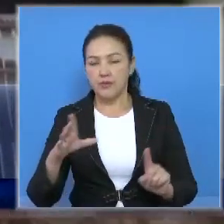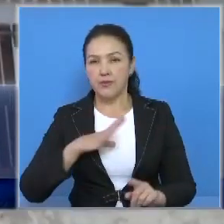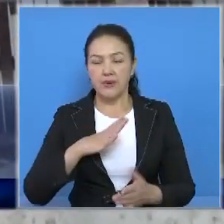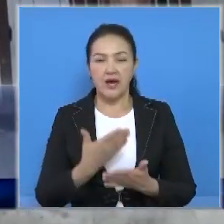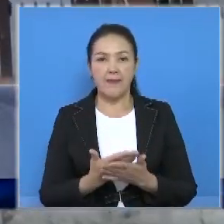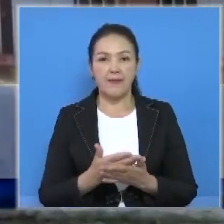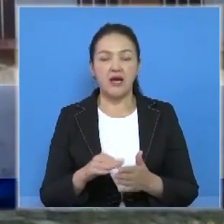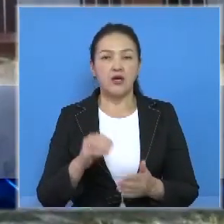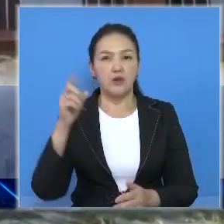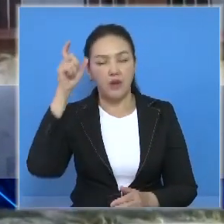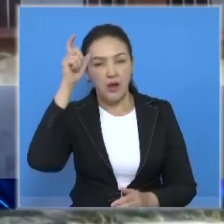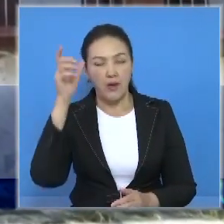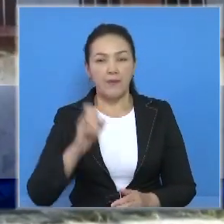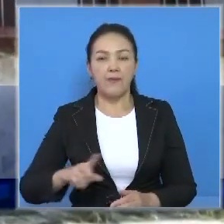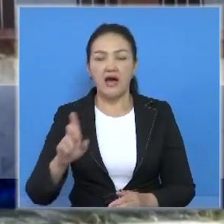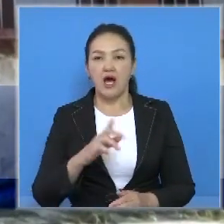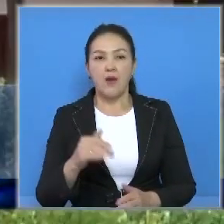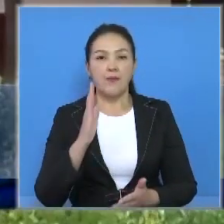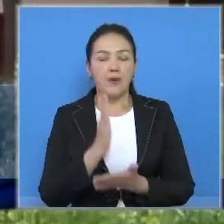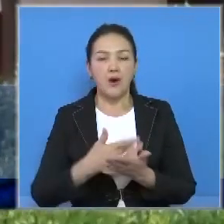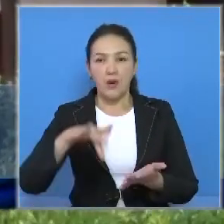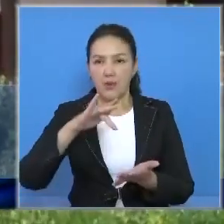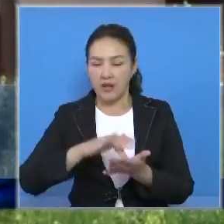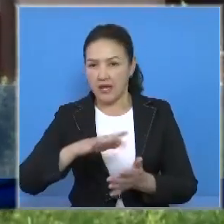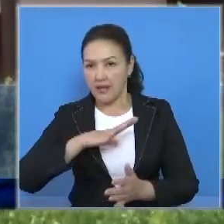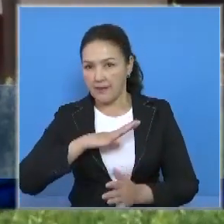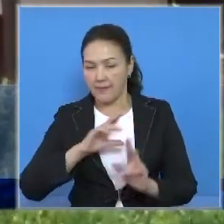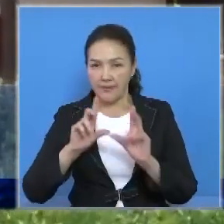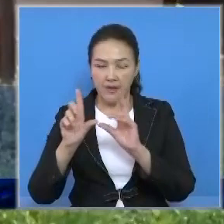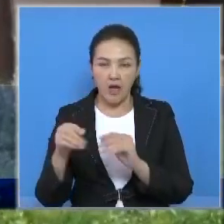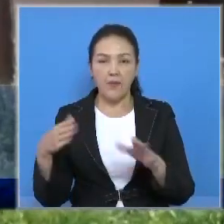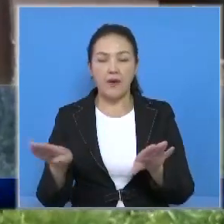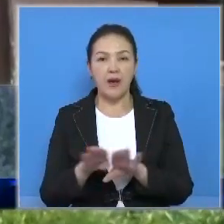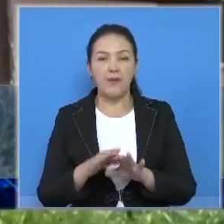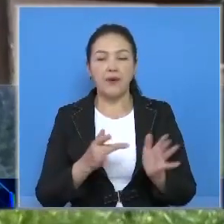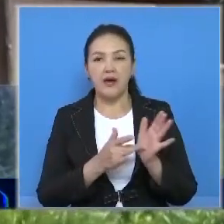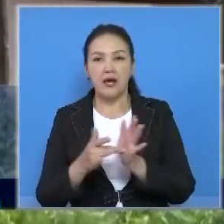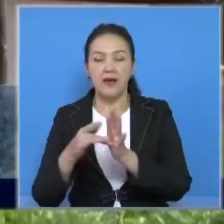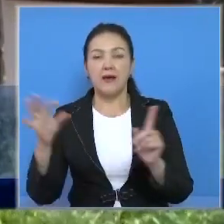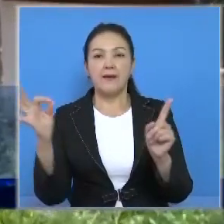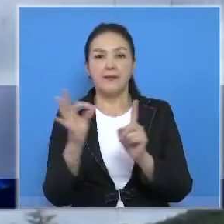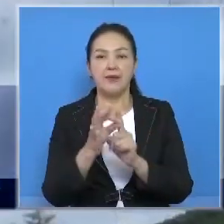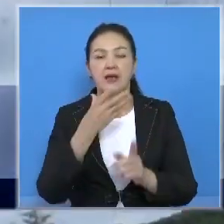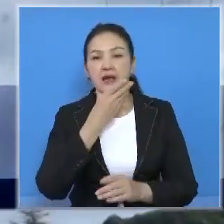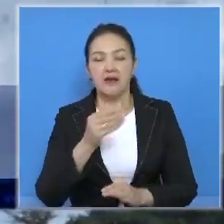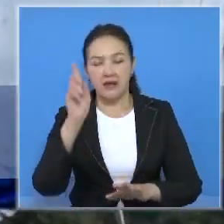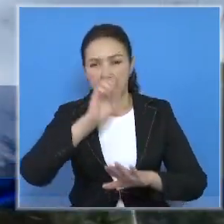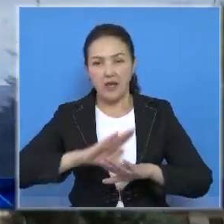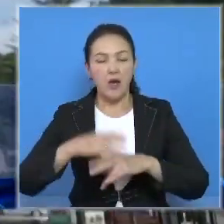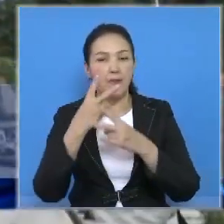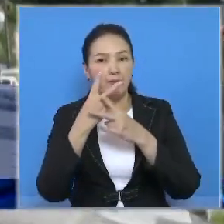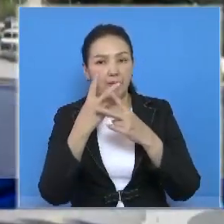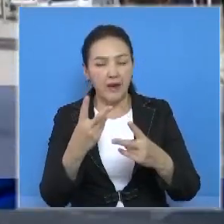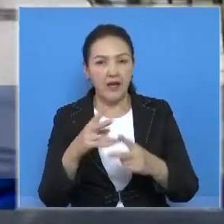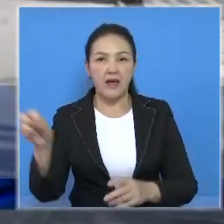пресс-тур барысында Түркияның солтүстік батысындағы Болу қаласына да сапар ұйымдастырылды. Жалпы бұл саяхаттың негізгі мақсаты әсем елдің көрікті жерлерін